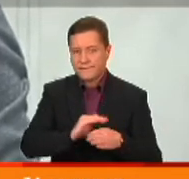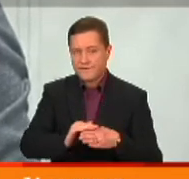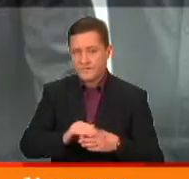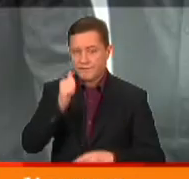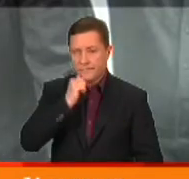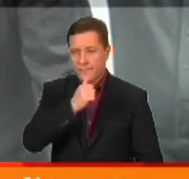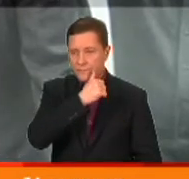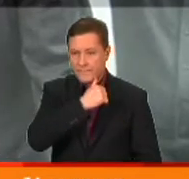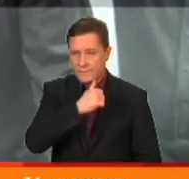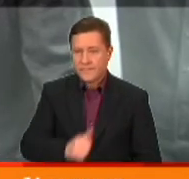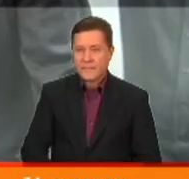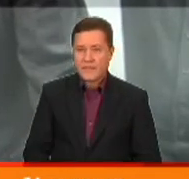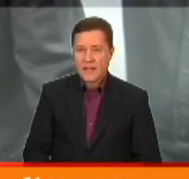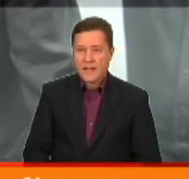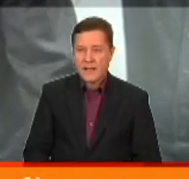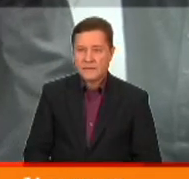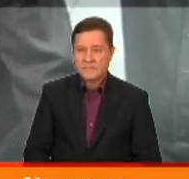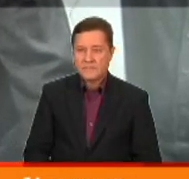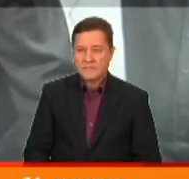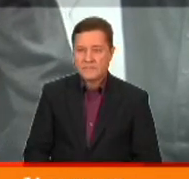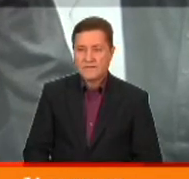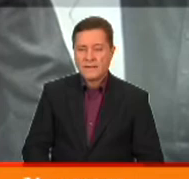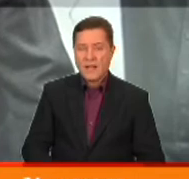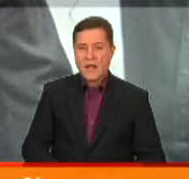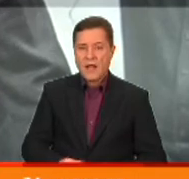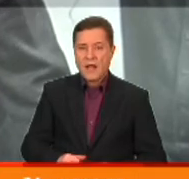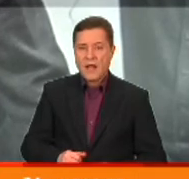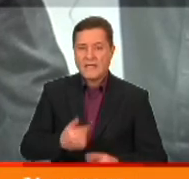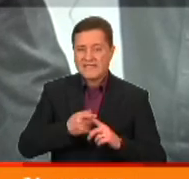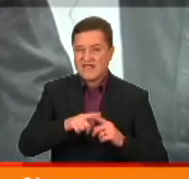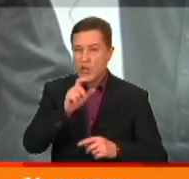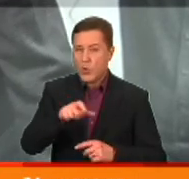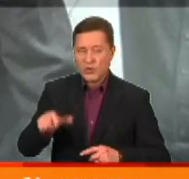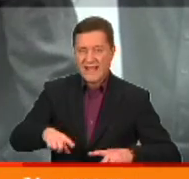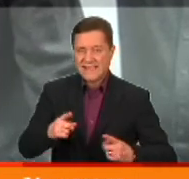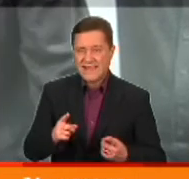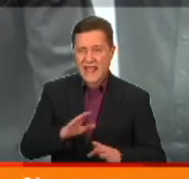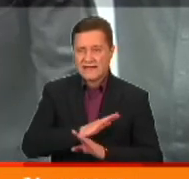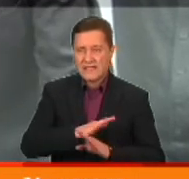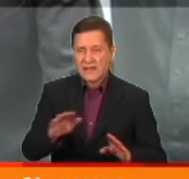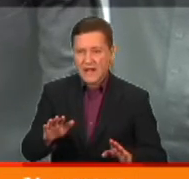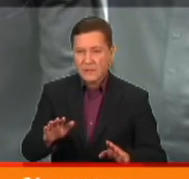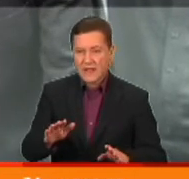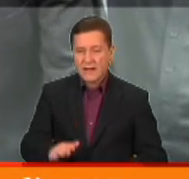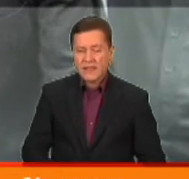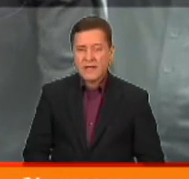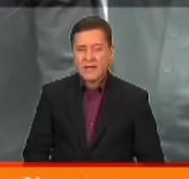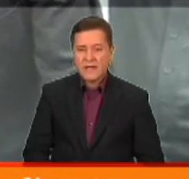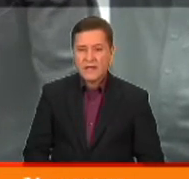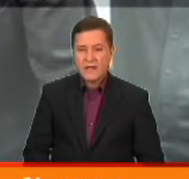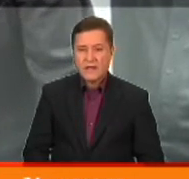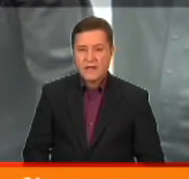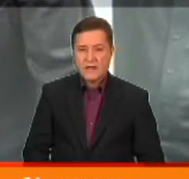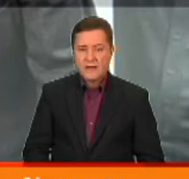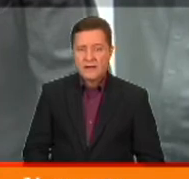прізвище. Ті особи, які зазначаються, вони не є затриманими, і це може бути дійсно велика шкода